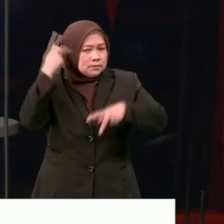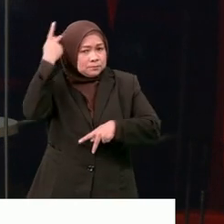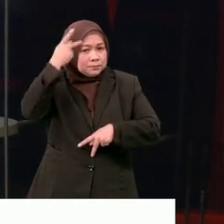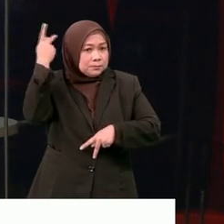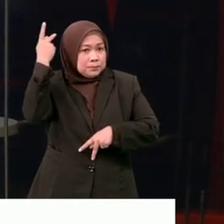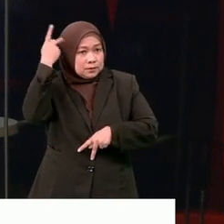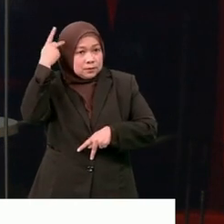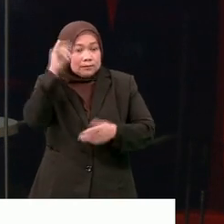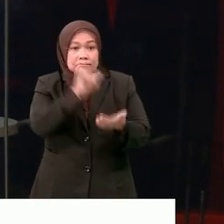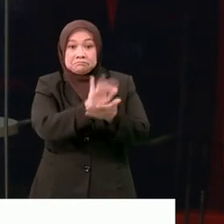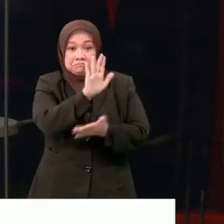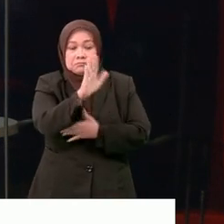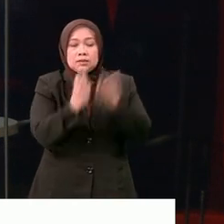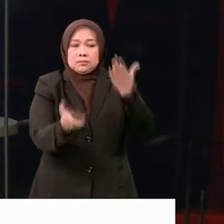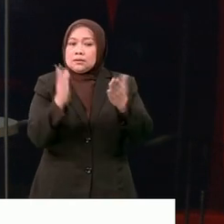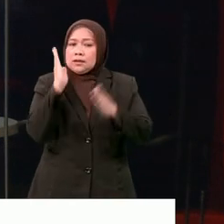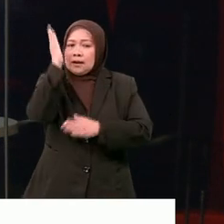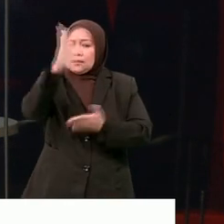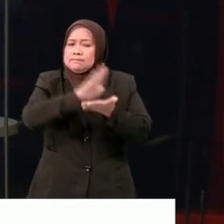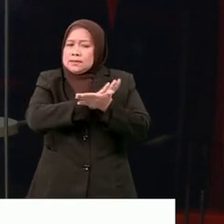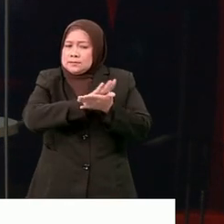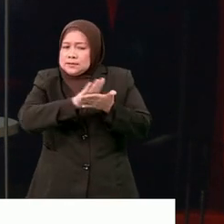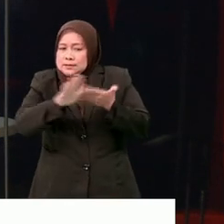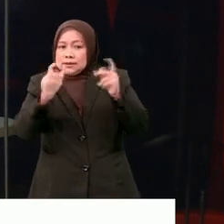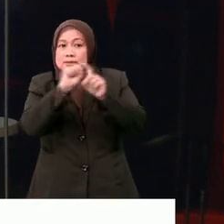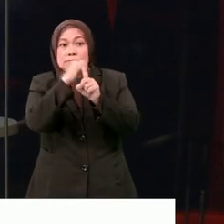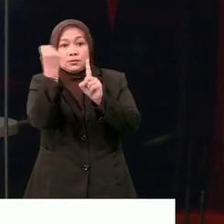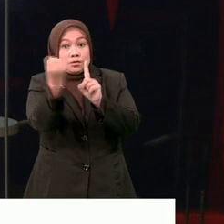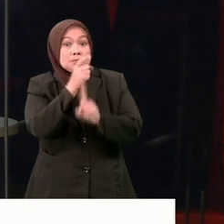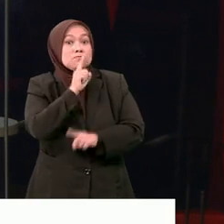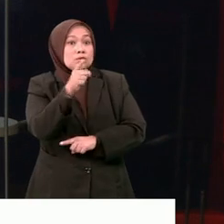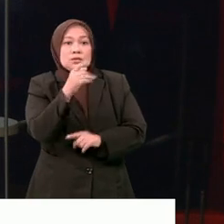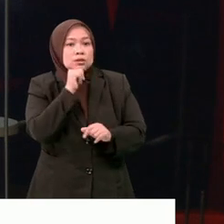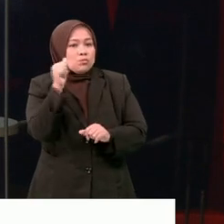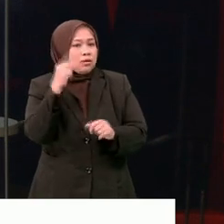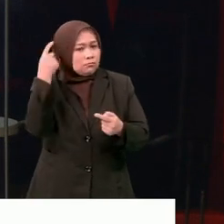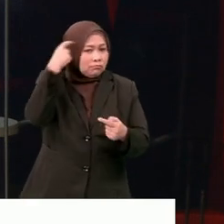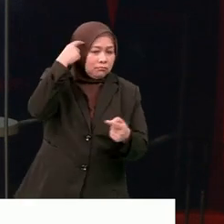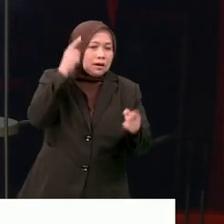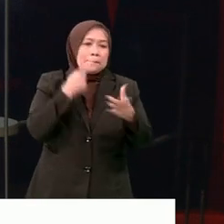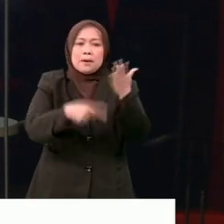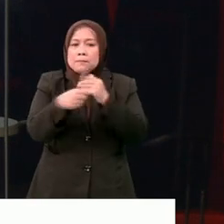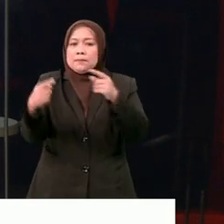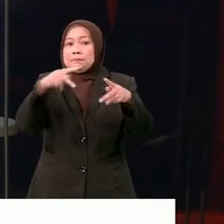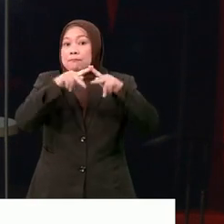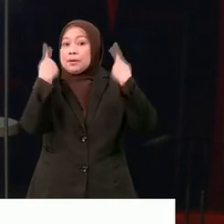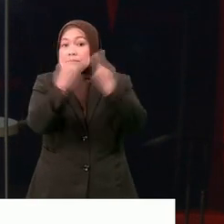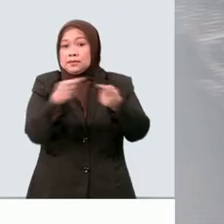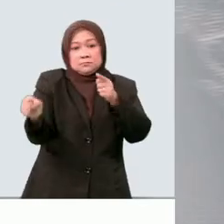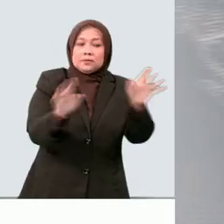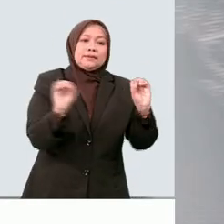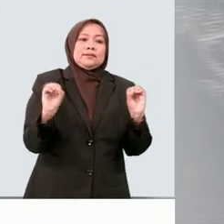dokter syibam rutin pandian langkah itu bagi menjernihkan keadaan bahwa beliau bukan proxy kepada mandi menepati